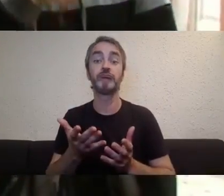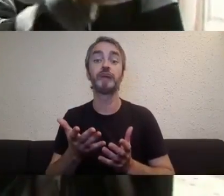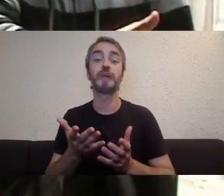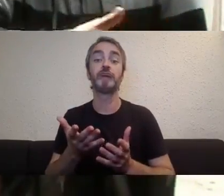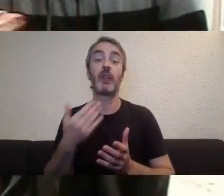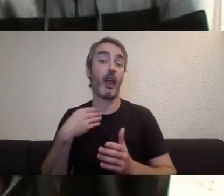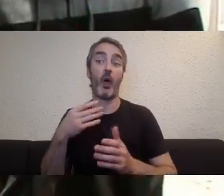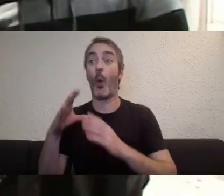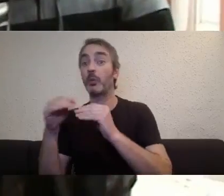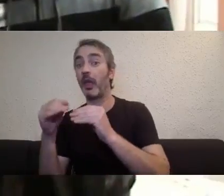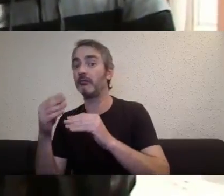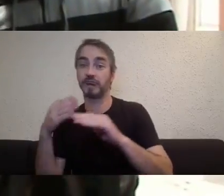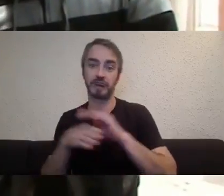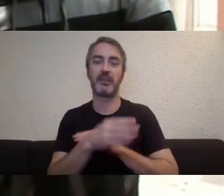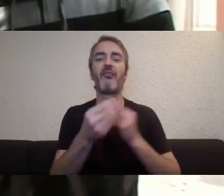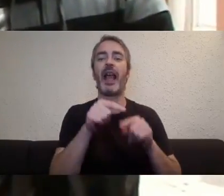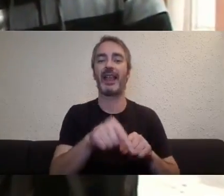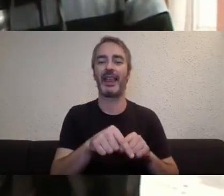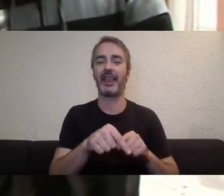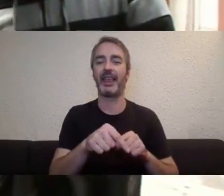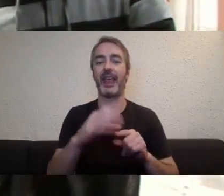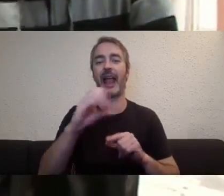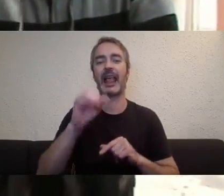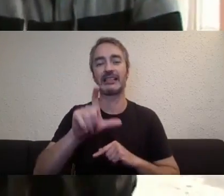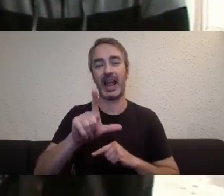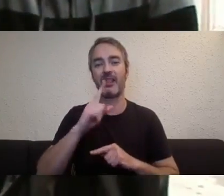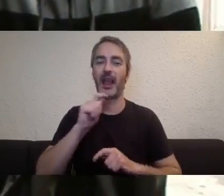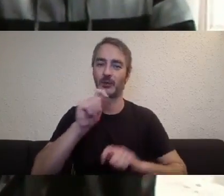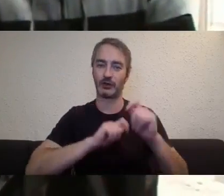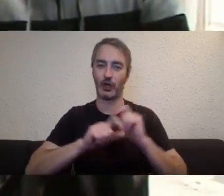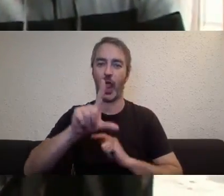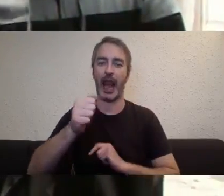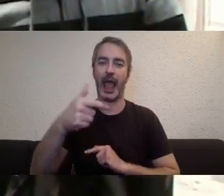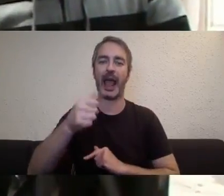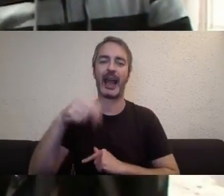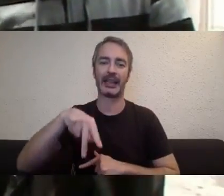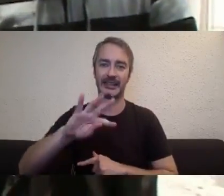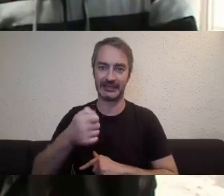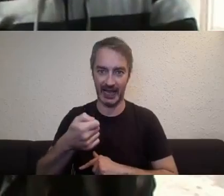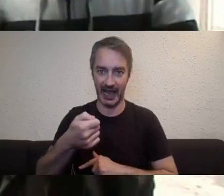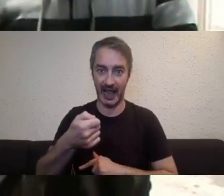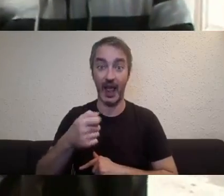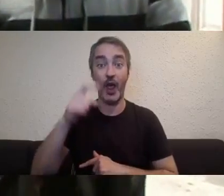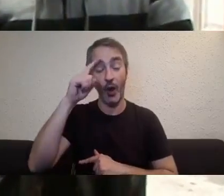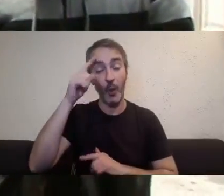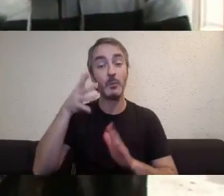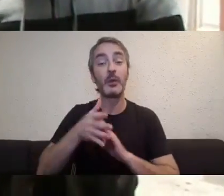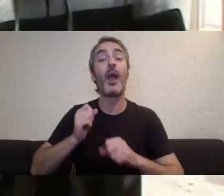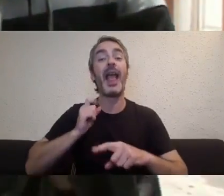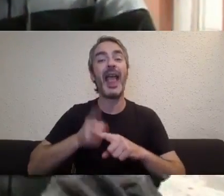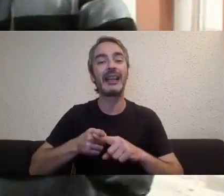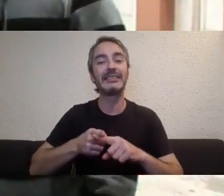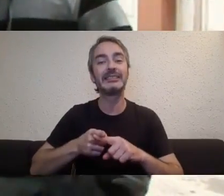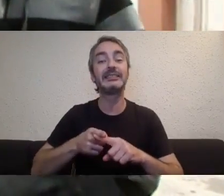a la universitat vam passar aquí a fer un casal, vam fer el Casal Popular de Garnatxa, el nom el vam agafar perquè